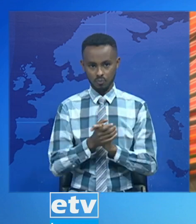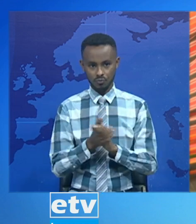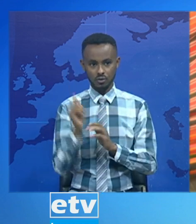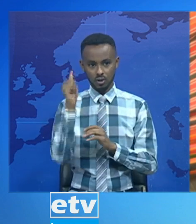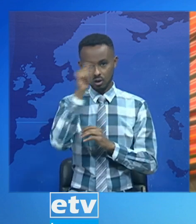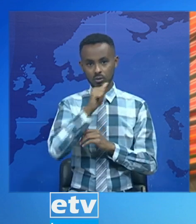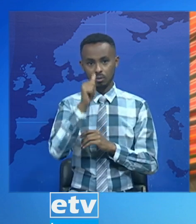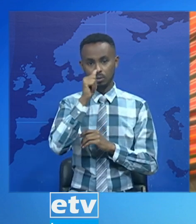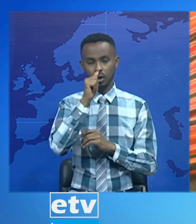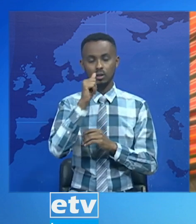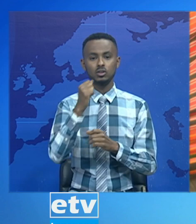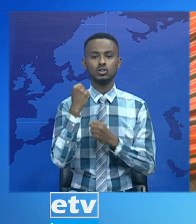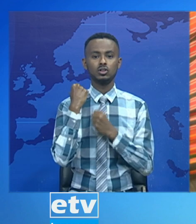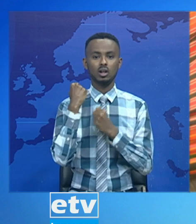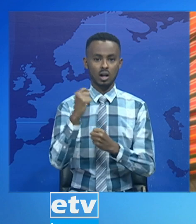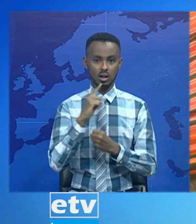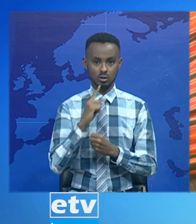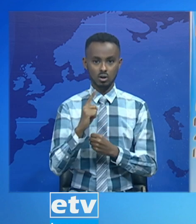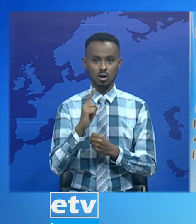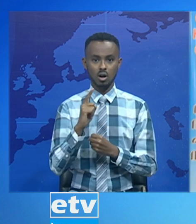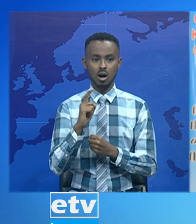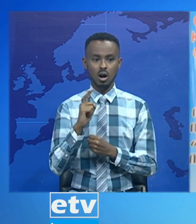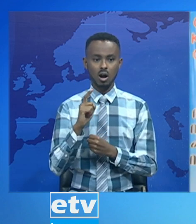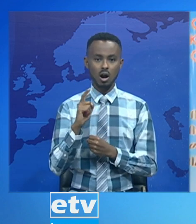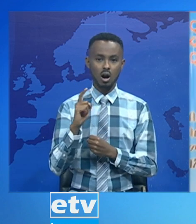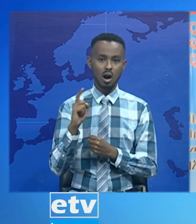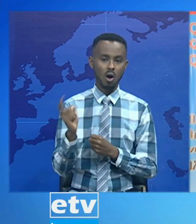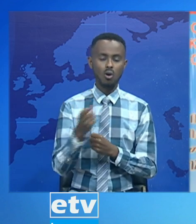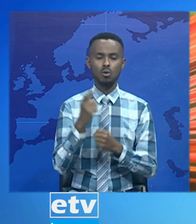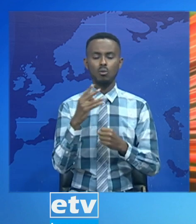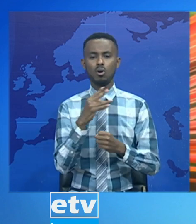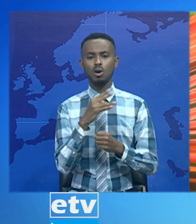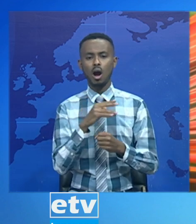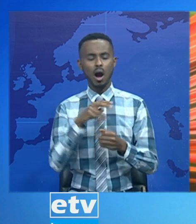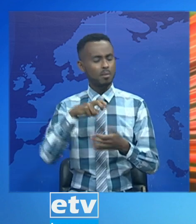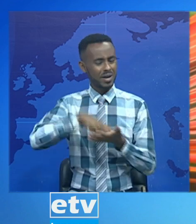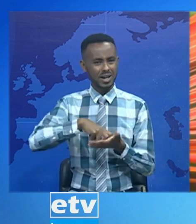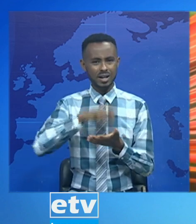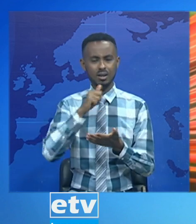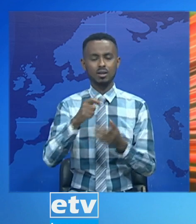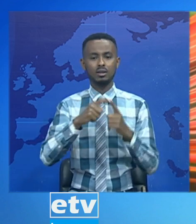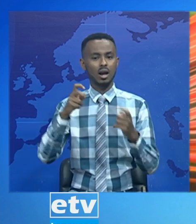ጀግና ነው፣ አይወርም፣ ለወራሪ ደግሞ አይንበረከክም